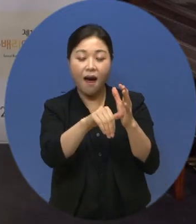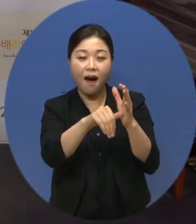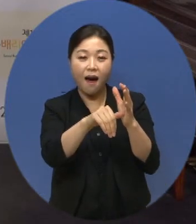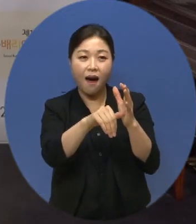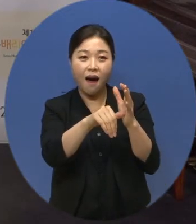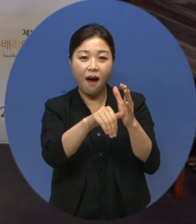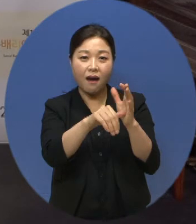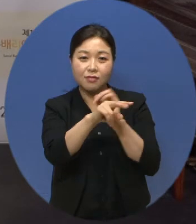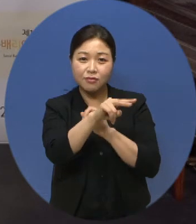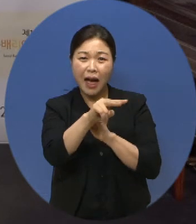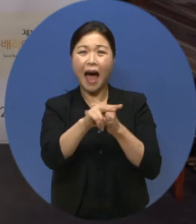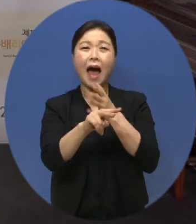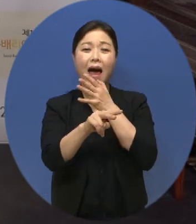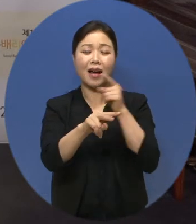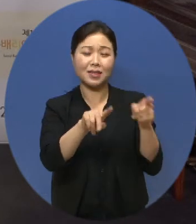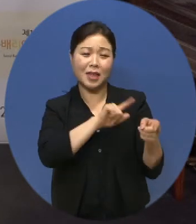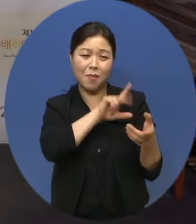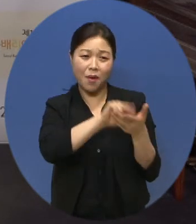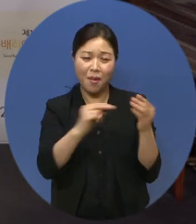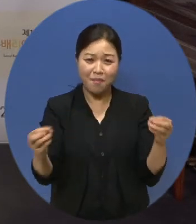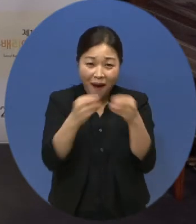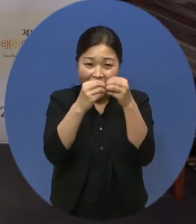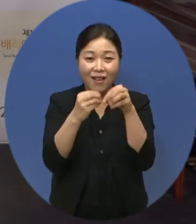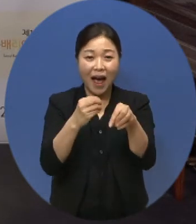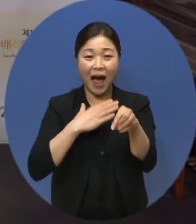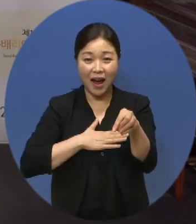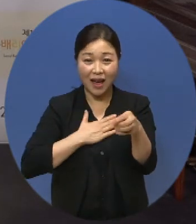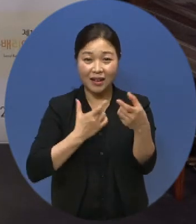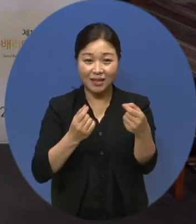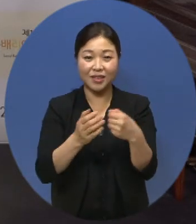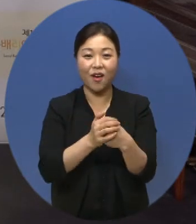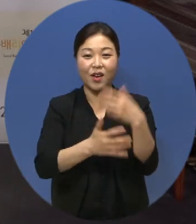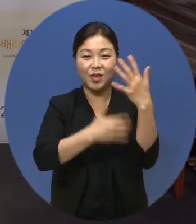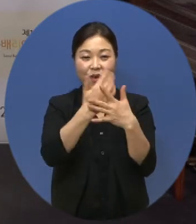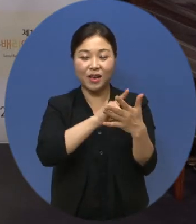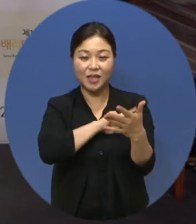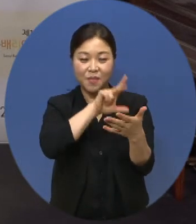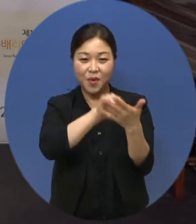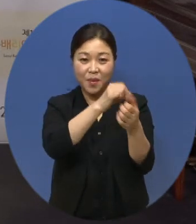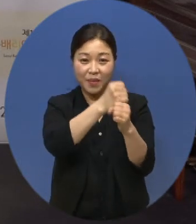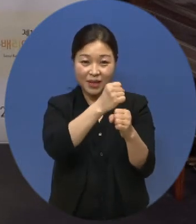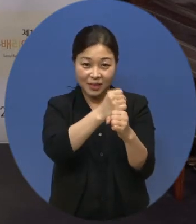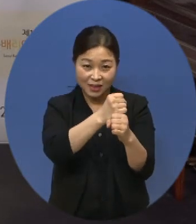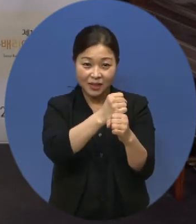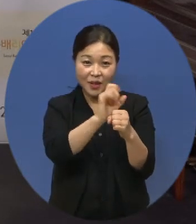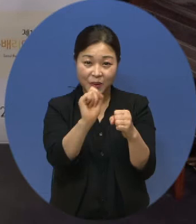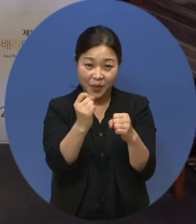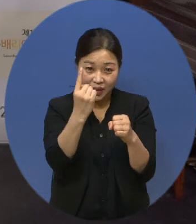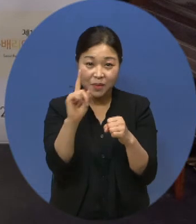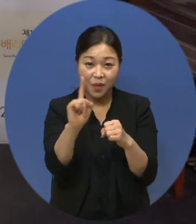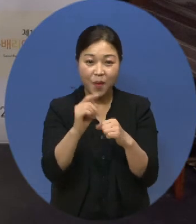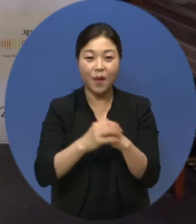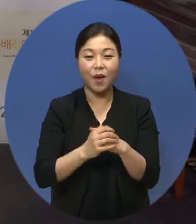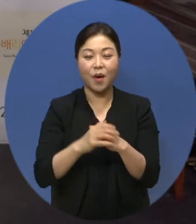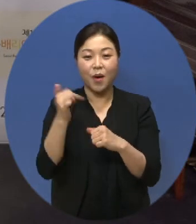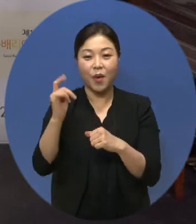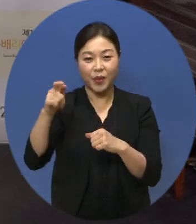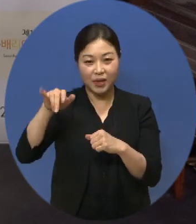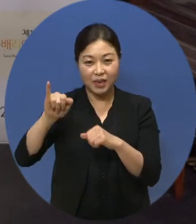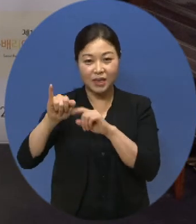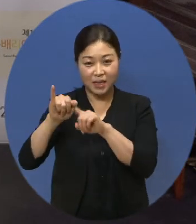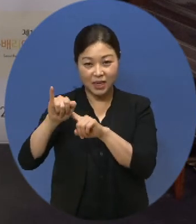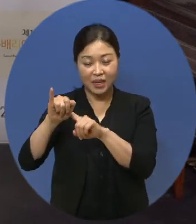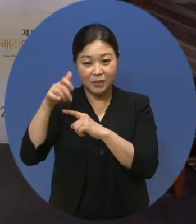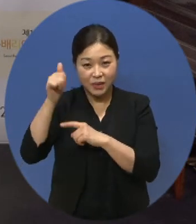있는데, 그때 어떤 마음이 드냐면 그 제목이 탄생하는 이 어떤 주인공 홍기 분의 어떤 그